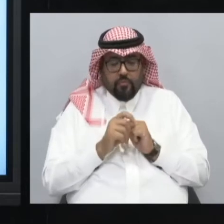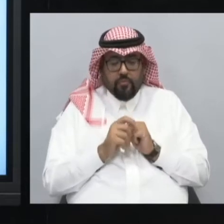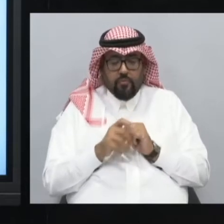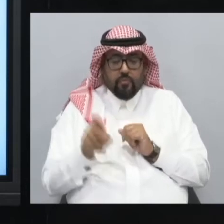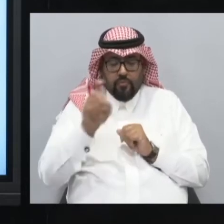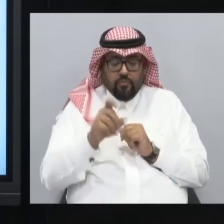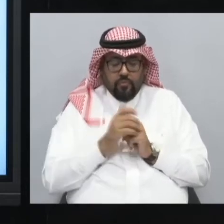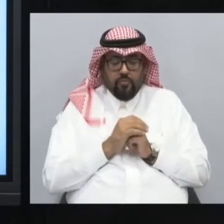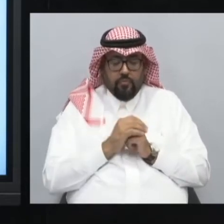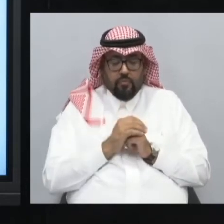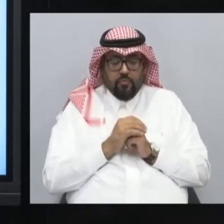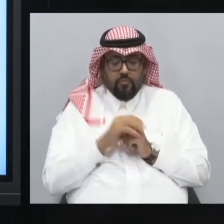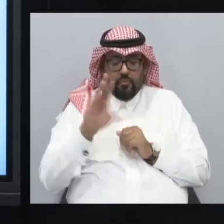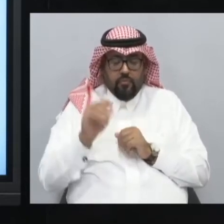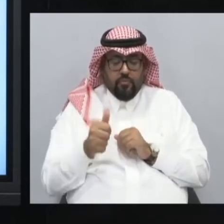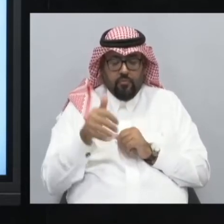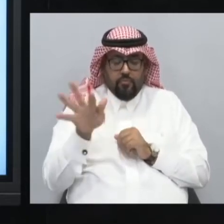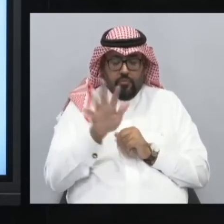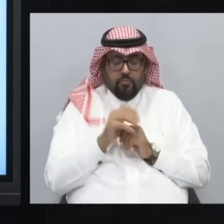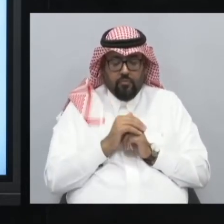السؤال على الهامش.